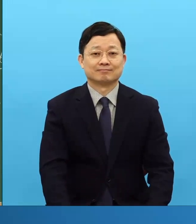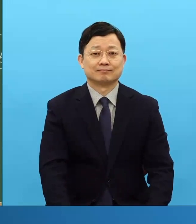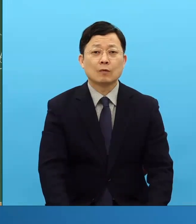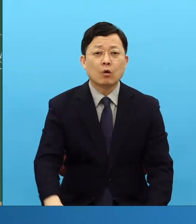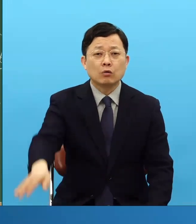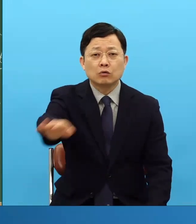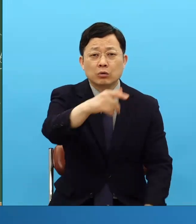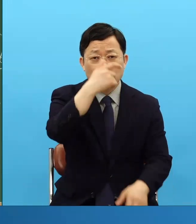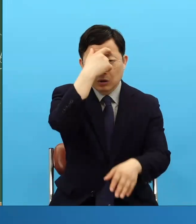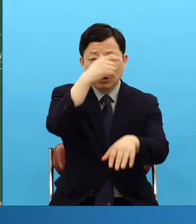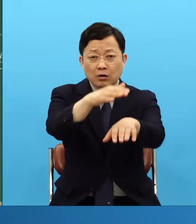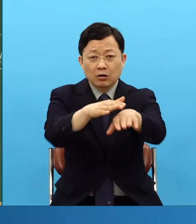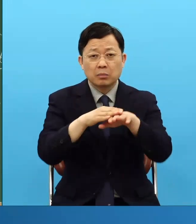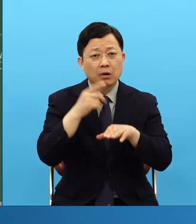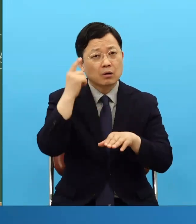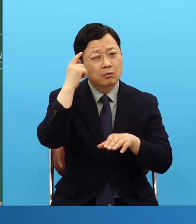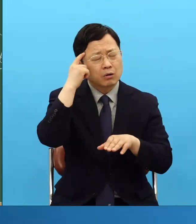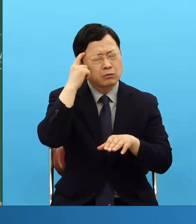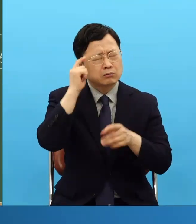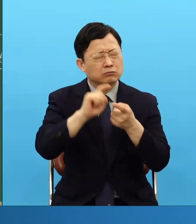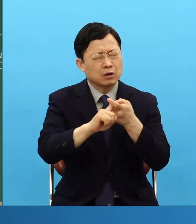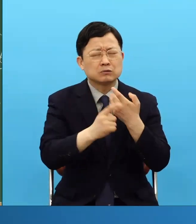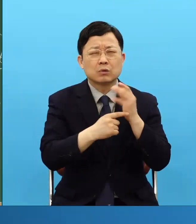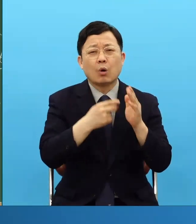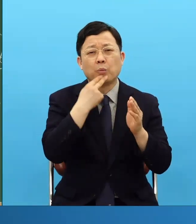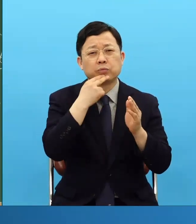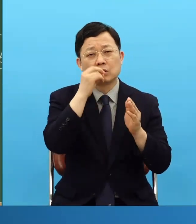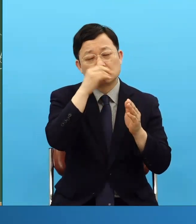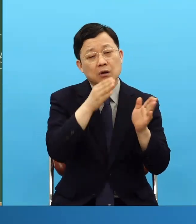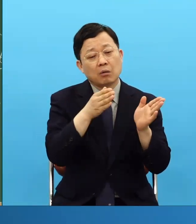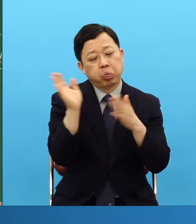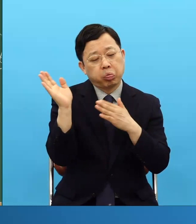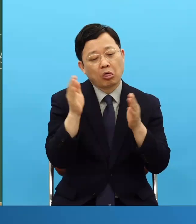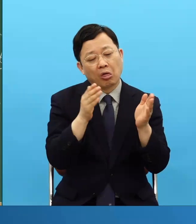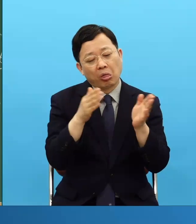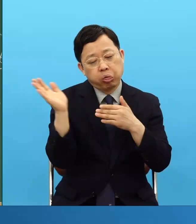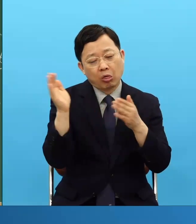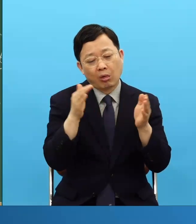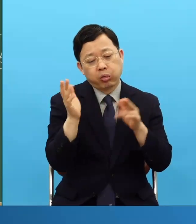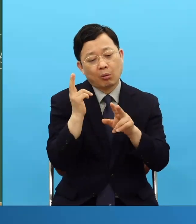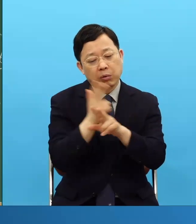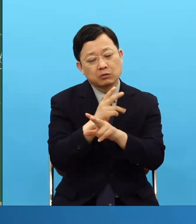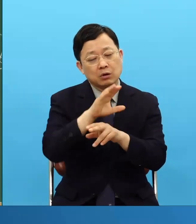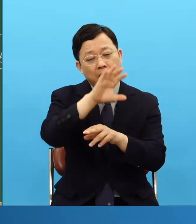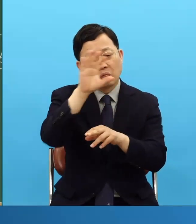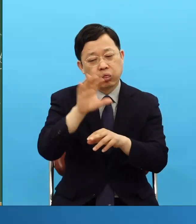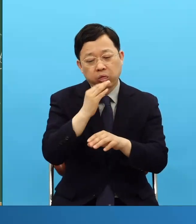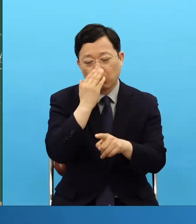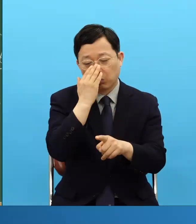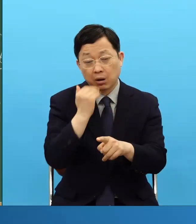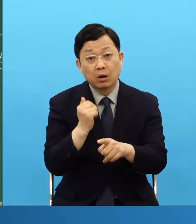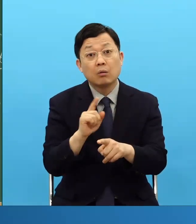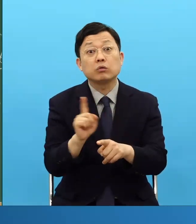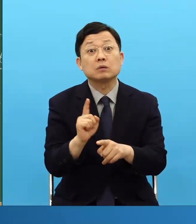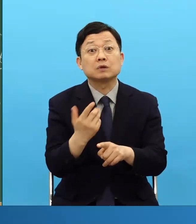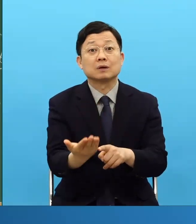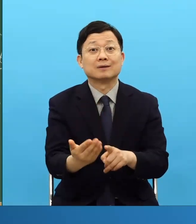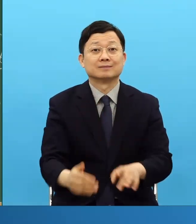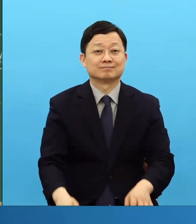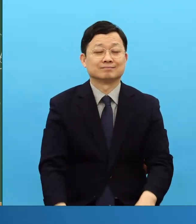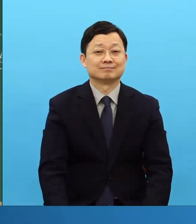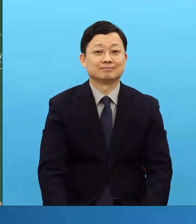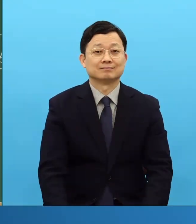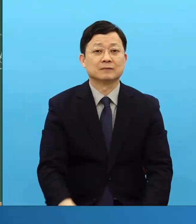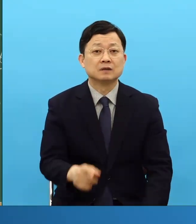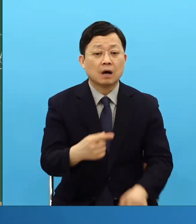관심도 없이 주일 자꾸 지나가는데 그럼 어떻게 됩니까? But you have no interest in worship and you just keep letting each Sunday pass into another Sunday, then what's going to